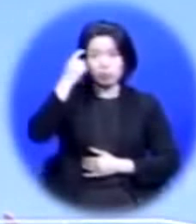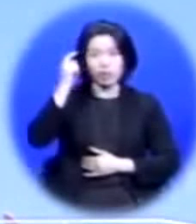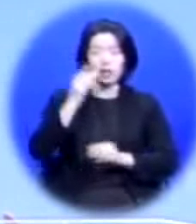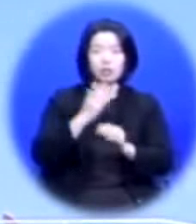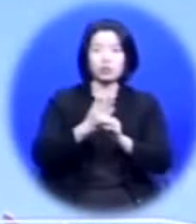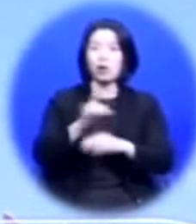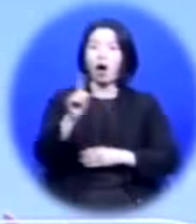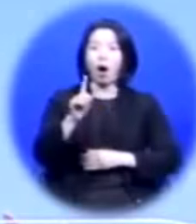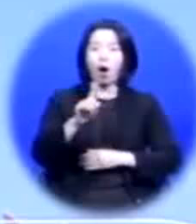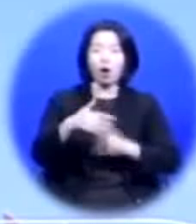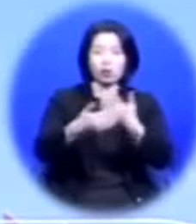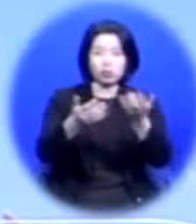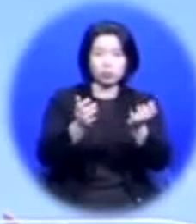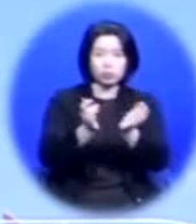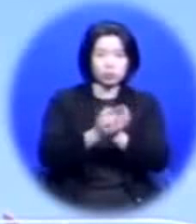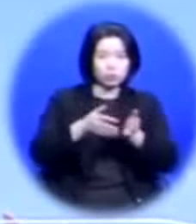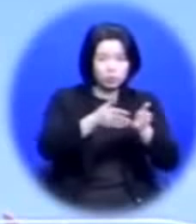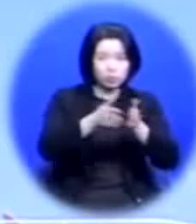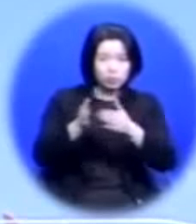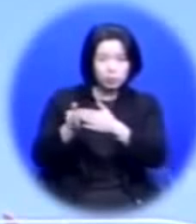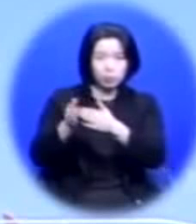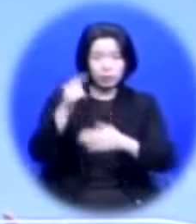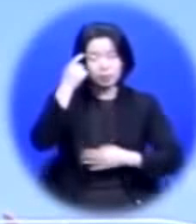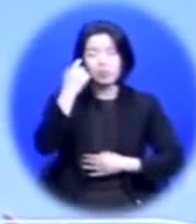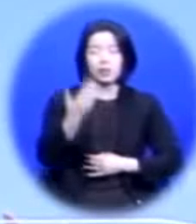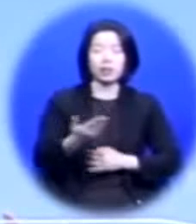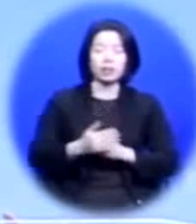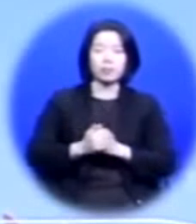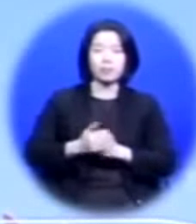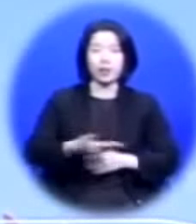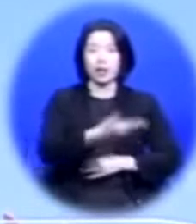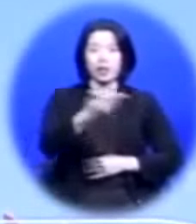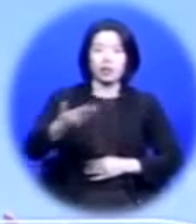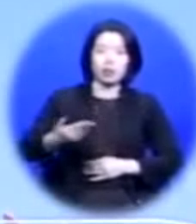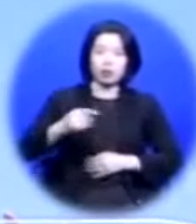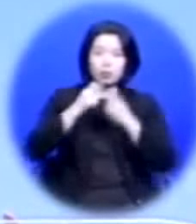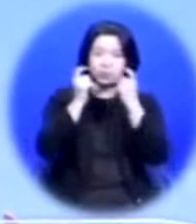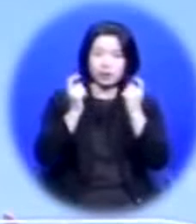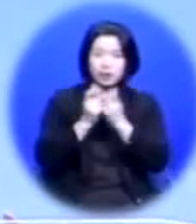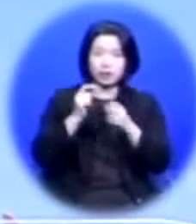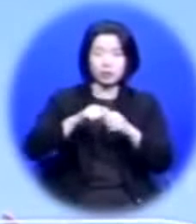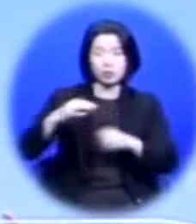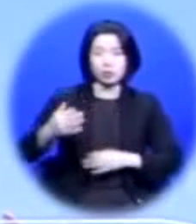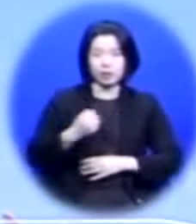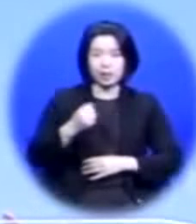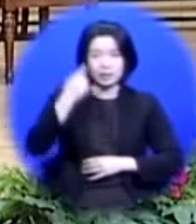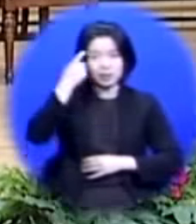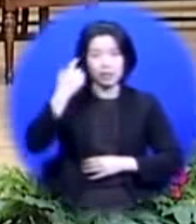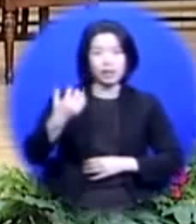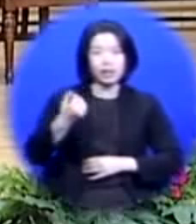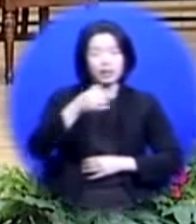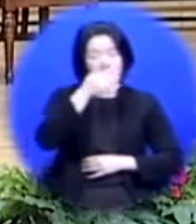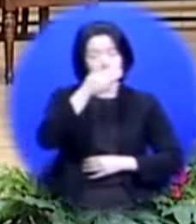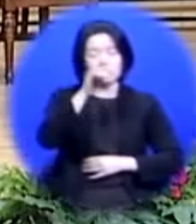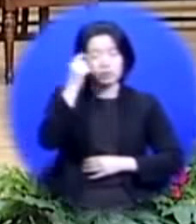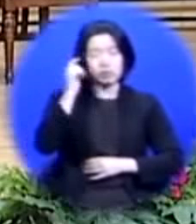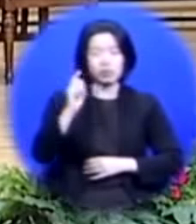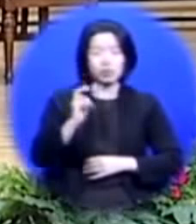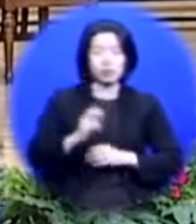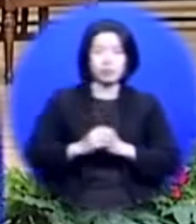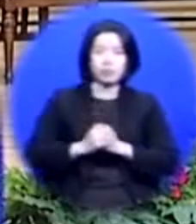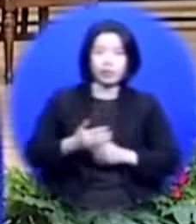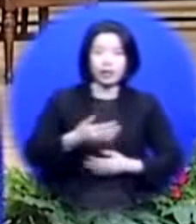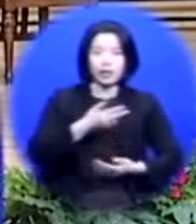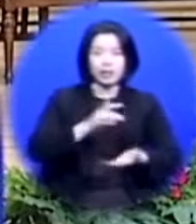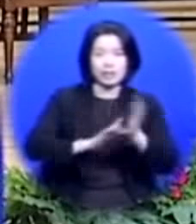쪽이니까 아마 여러분들에게도 어떤 나름대로의 가지고 있는 생각이 있으실 겁니다 아 예수님을